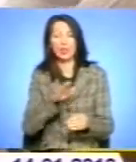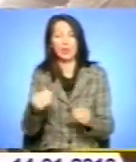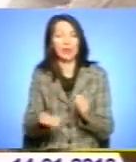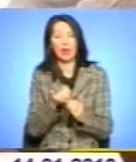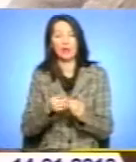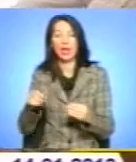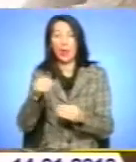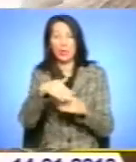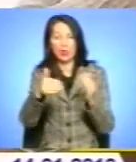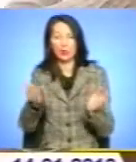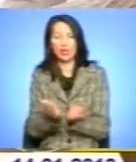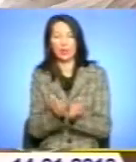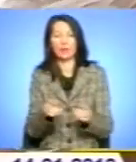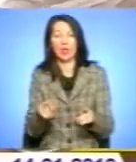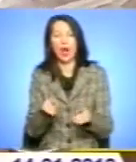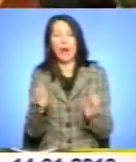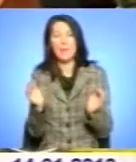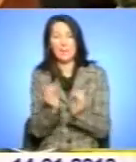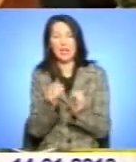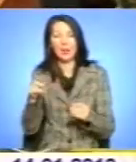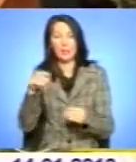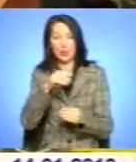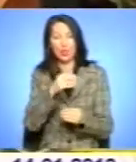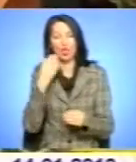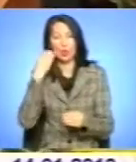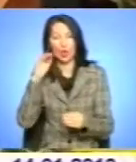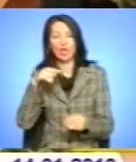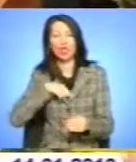своєрідні міні-пісочниці якраз поліпшують їм настрій.